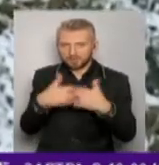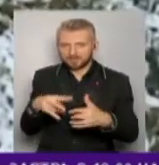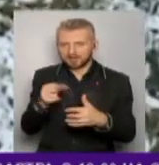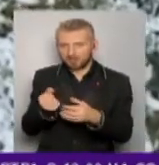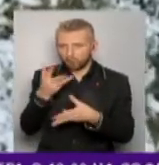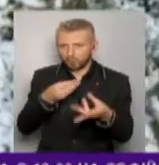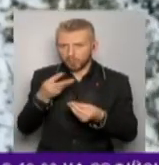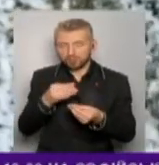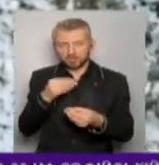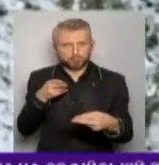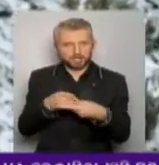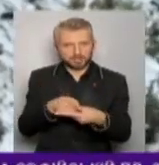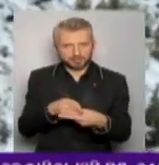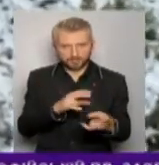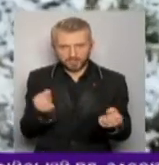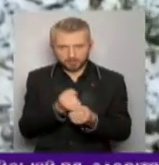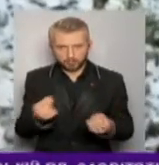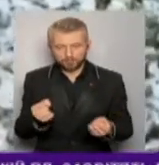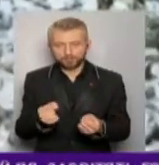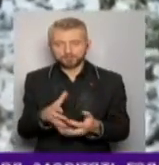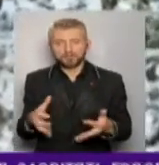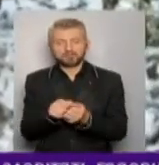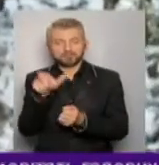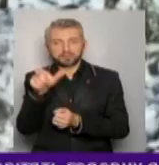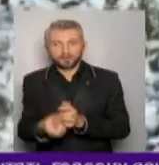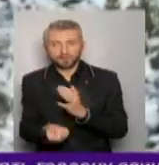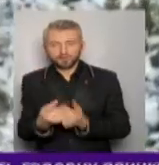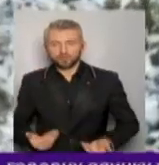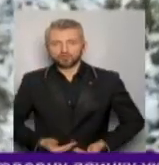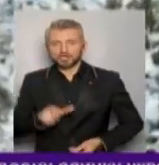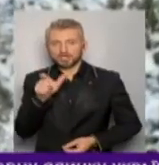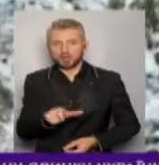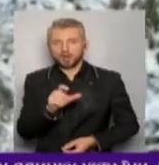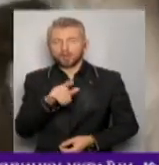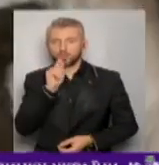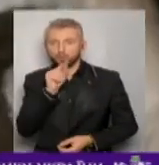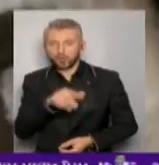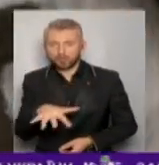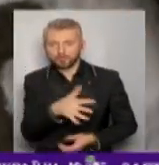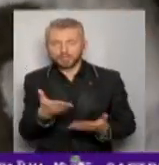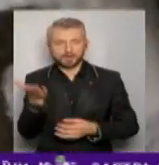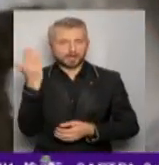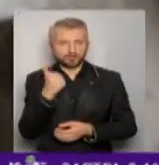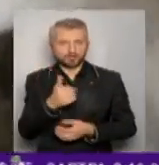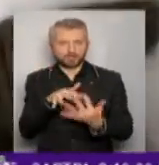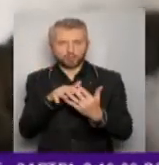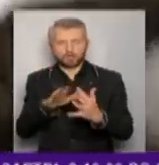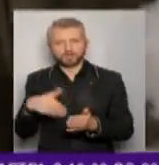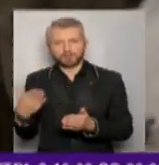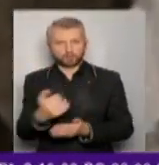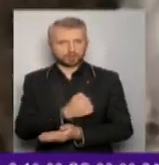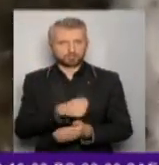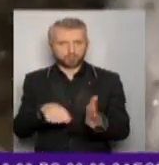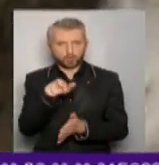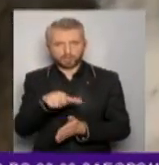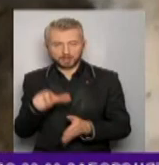попередили диверсію. Затриманим диверсантом виявився житель Луганщини, який раніше воював на боці бойовиків. Також